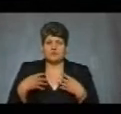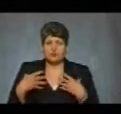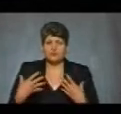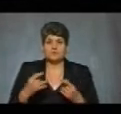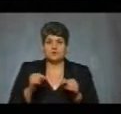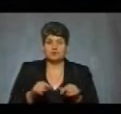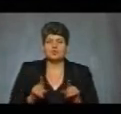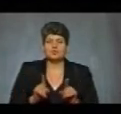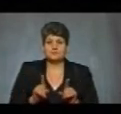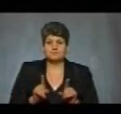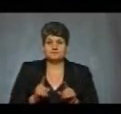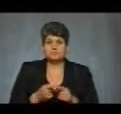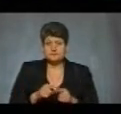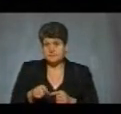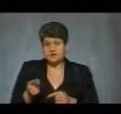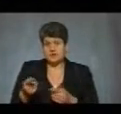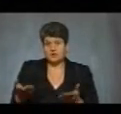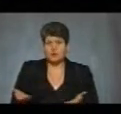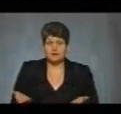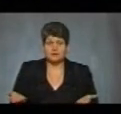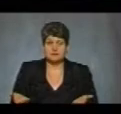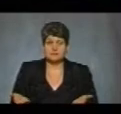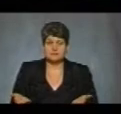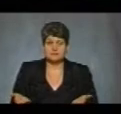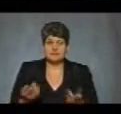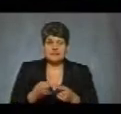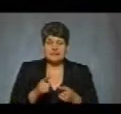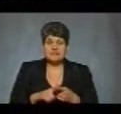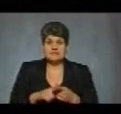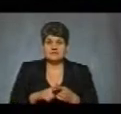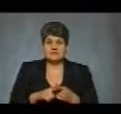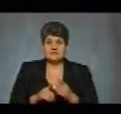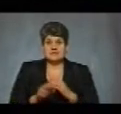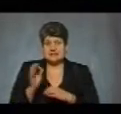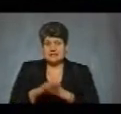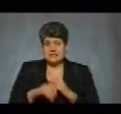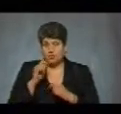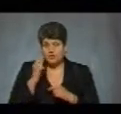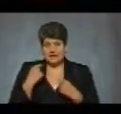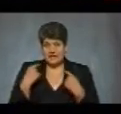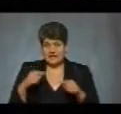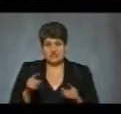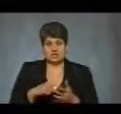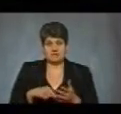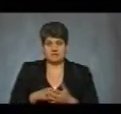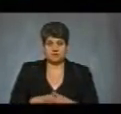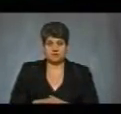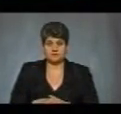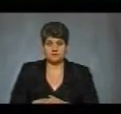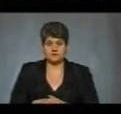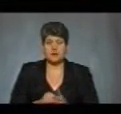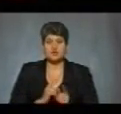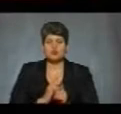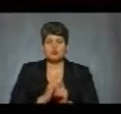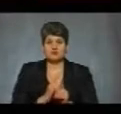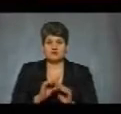що це Тернопіль, це зовсім Західна Україна, зовсім інше місто. Супроводжує